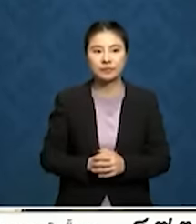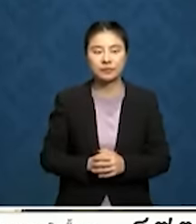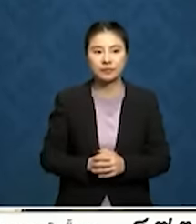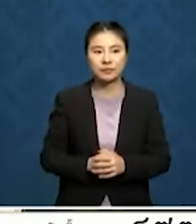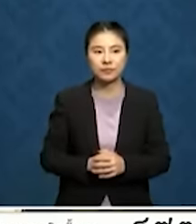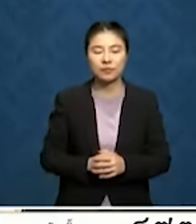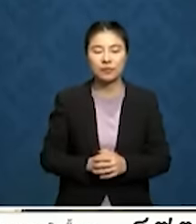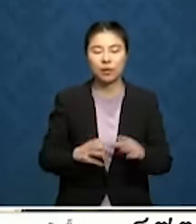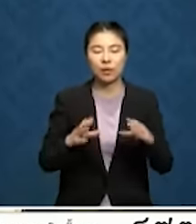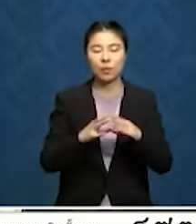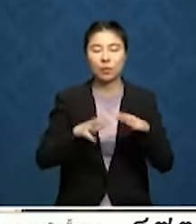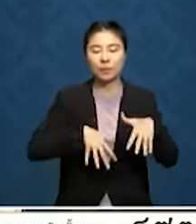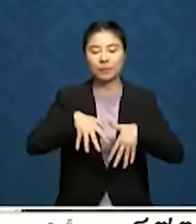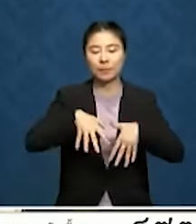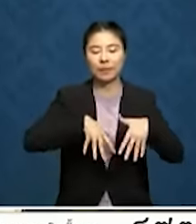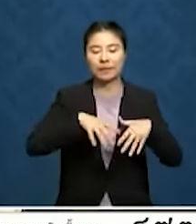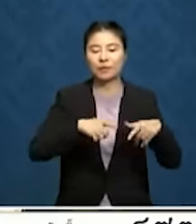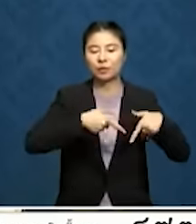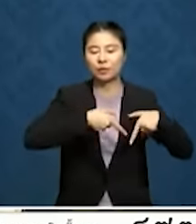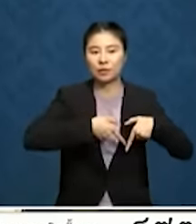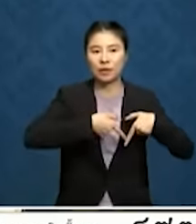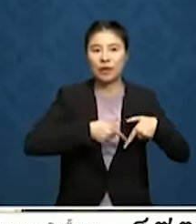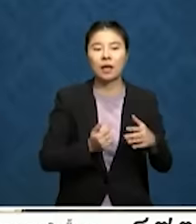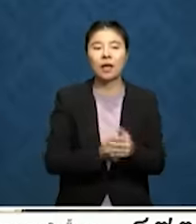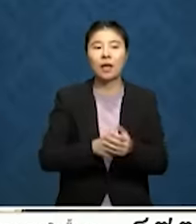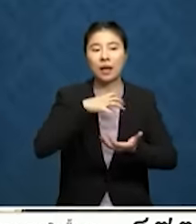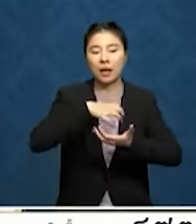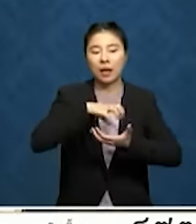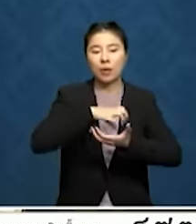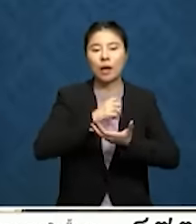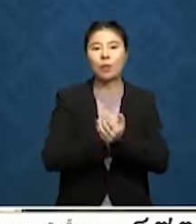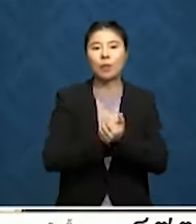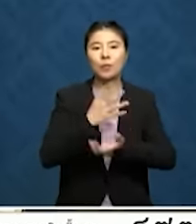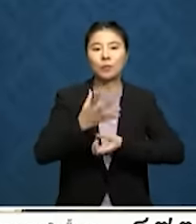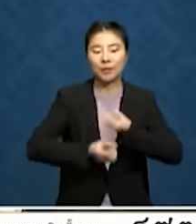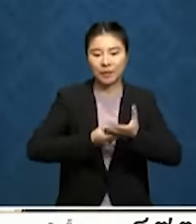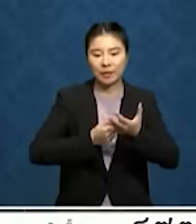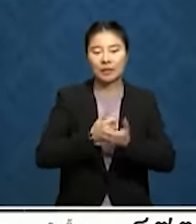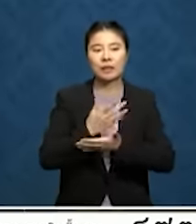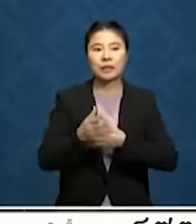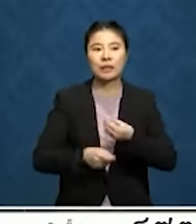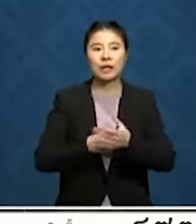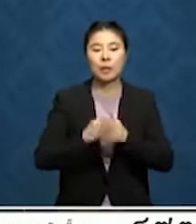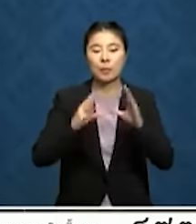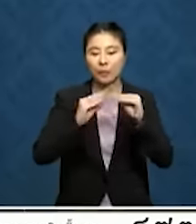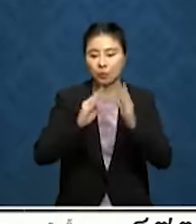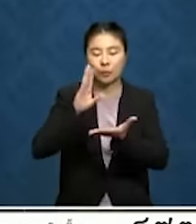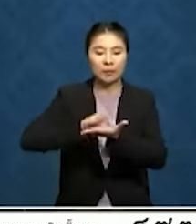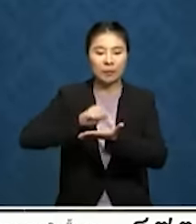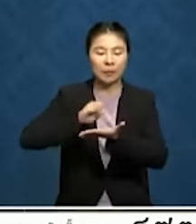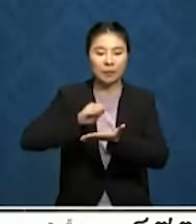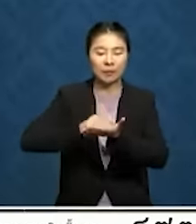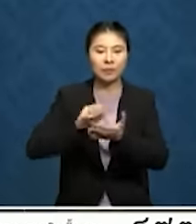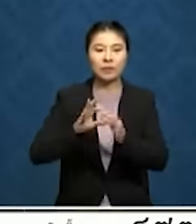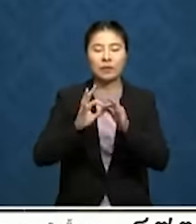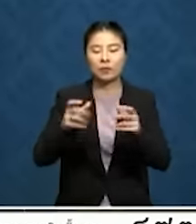พรรคประชาชนผมจะขอกล่าวคำอภิปรายเพื่อเป็นบันทึกทางประวัติศาสตร์ที่สำคัญที่จะอยู่